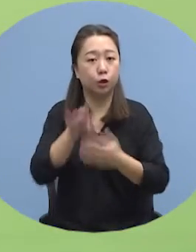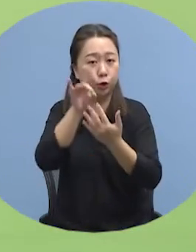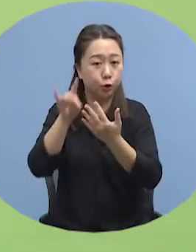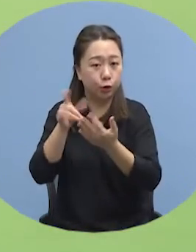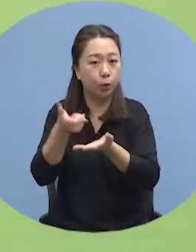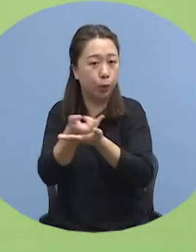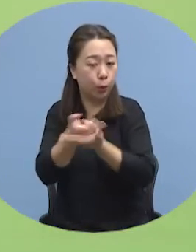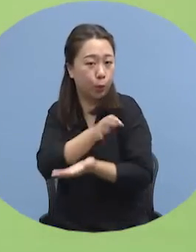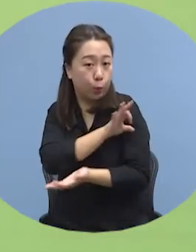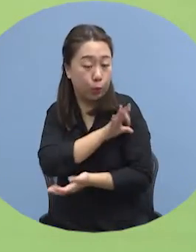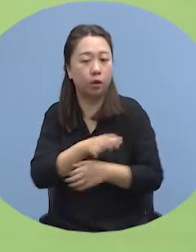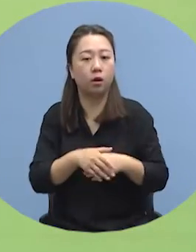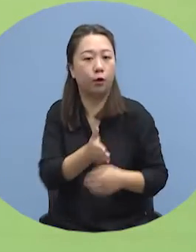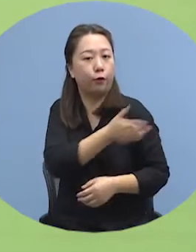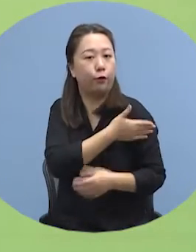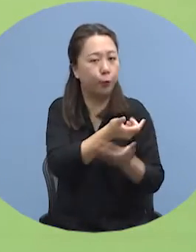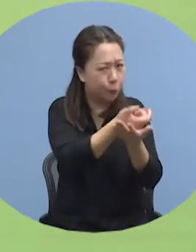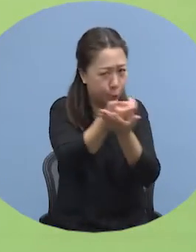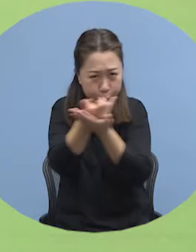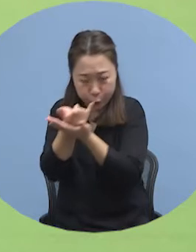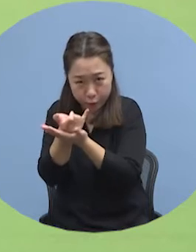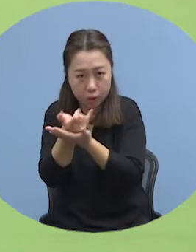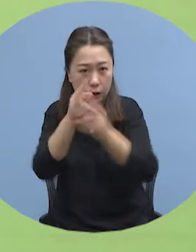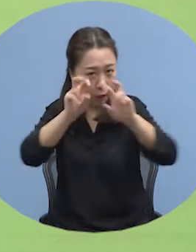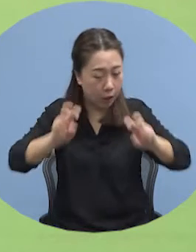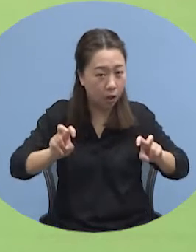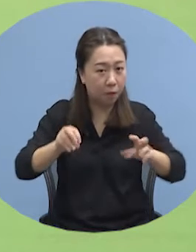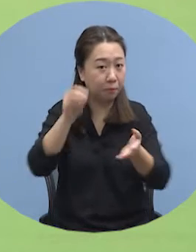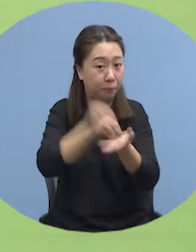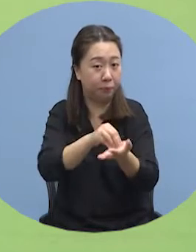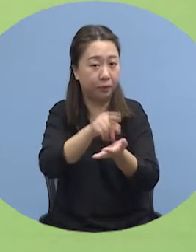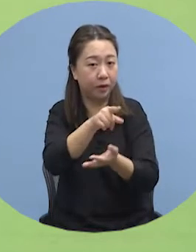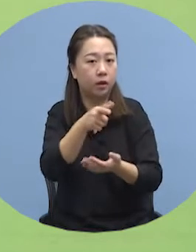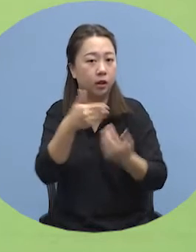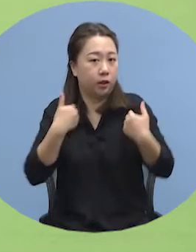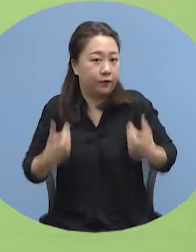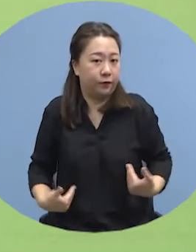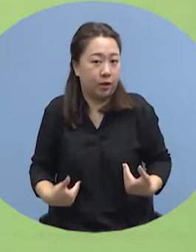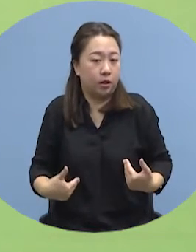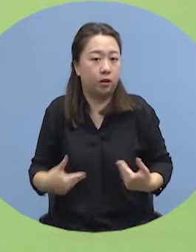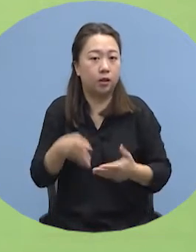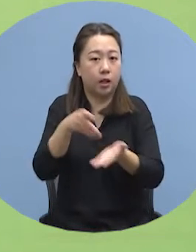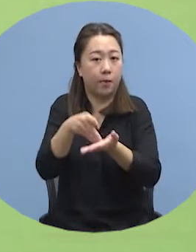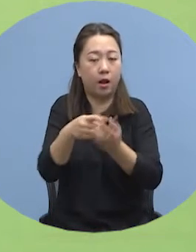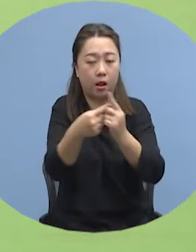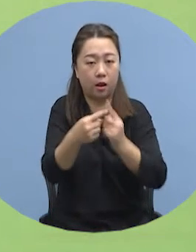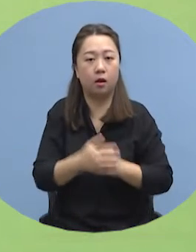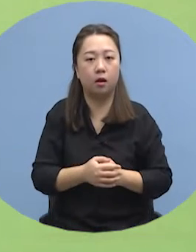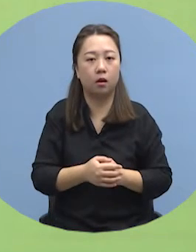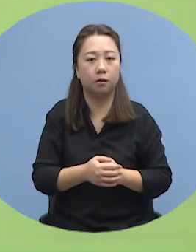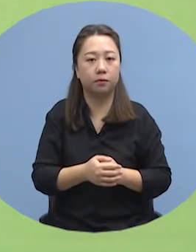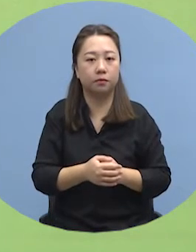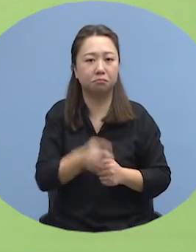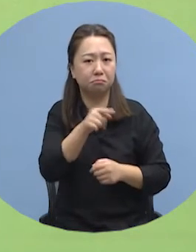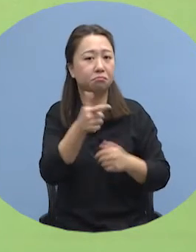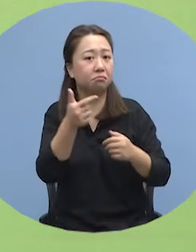會負責審查和確認參選人的資格，就有關人士